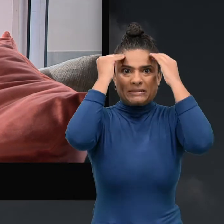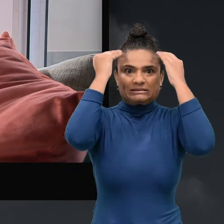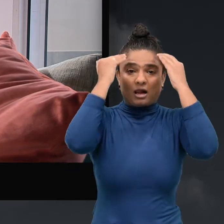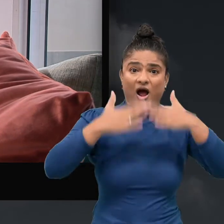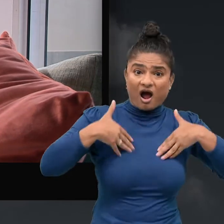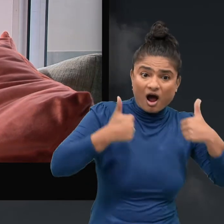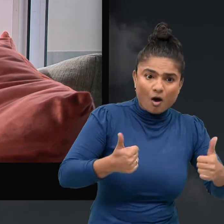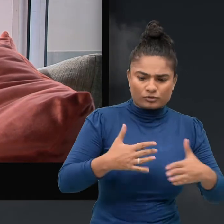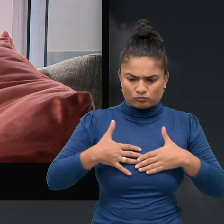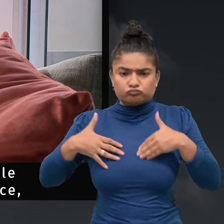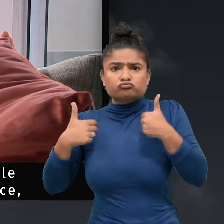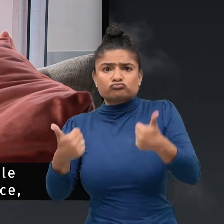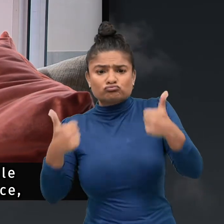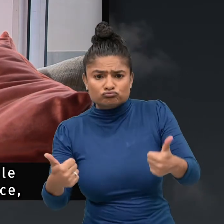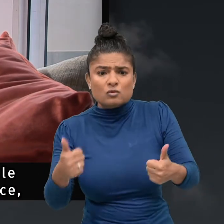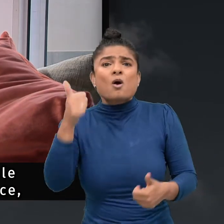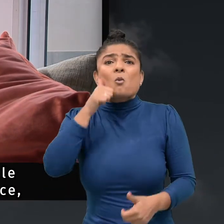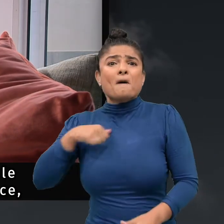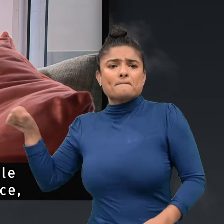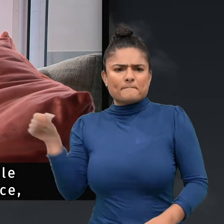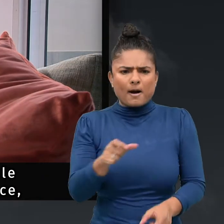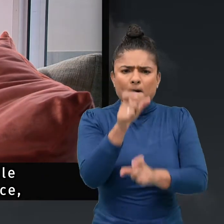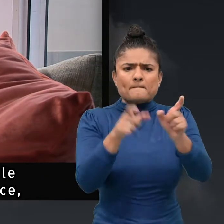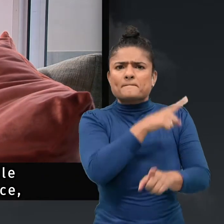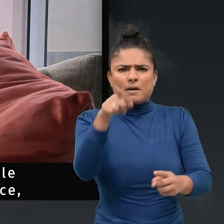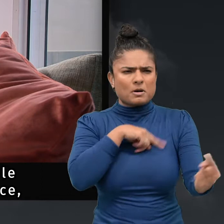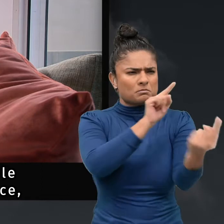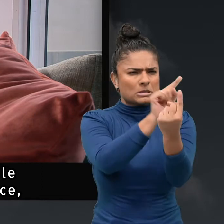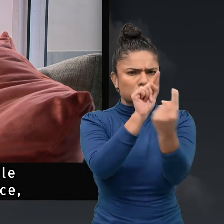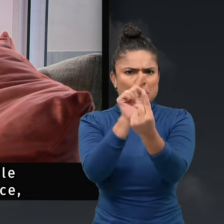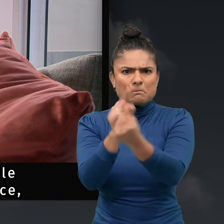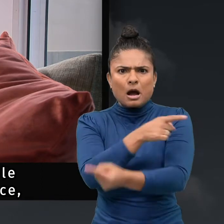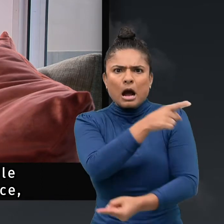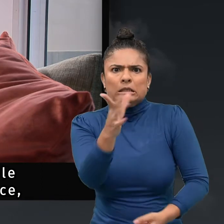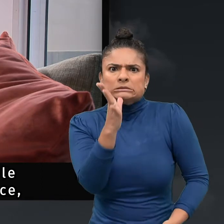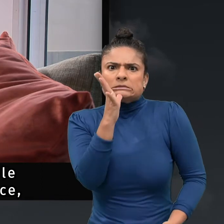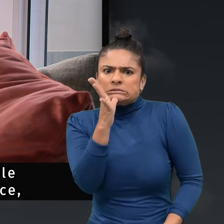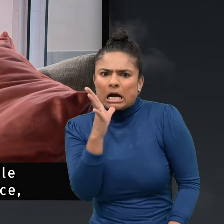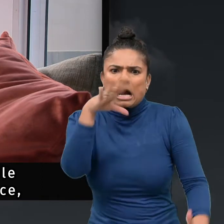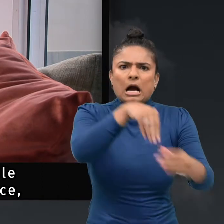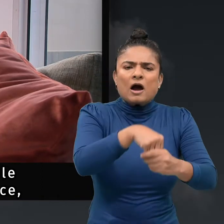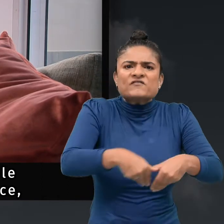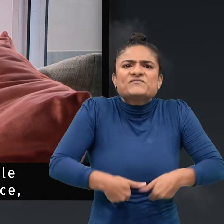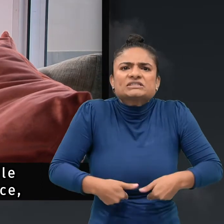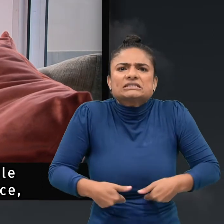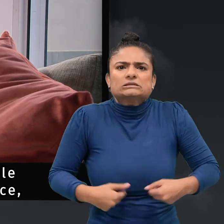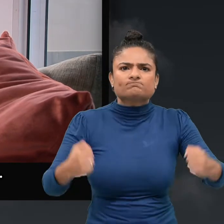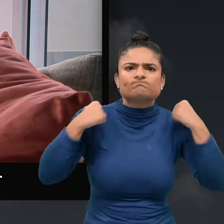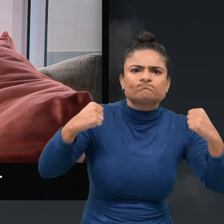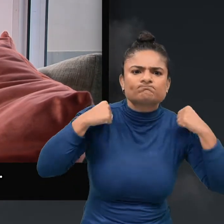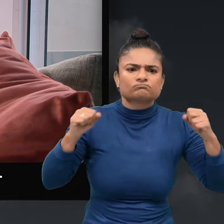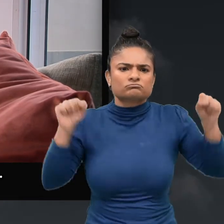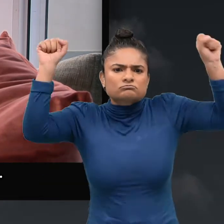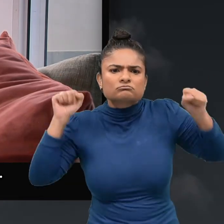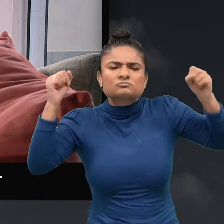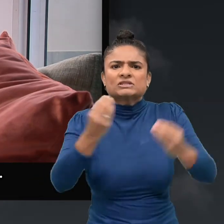en well-being. En toe ek terugkom, toe het ek betrokke geraak en in mense vasgeloop wat meer in die fiksheidsly is en